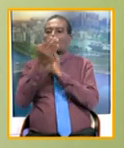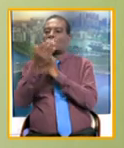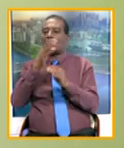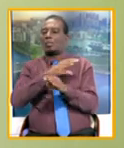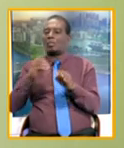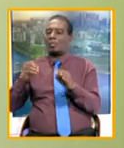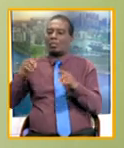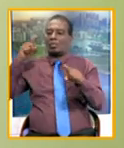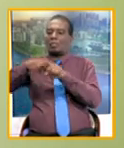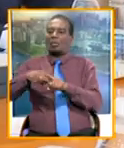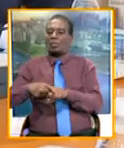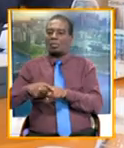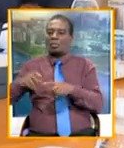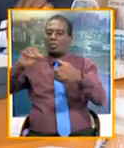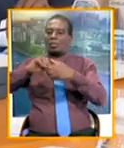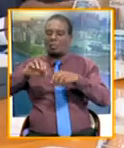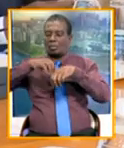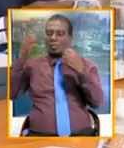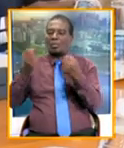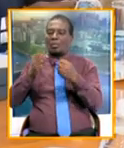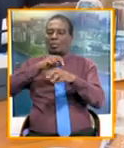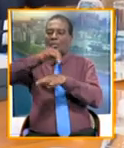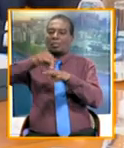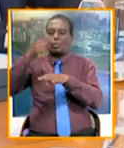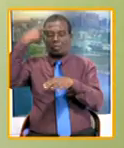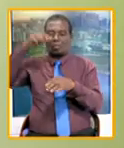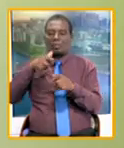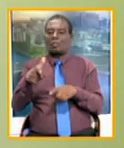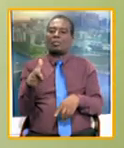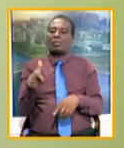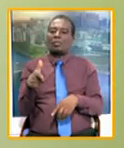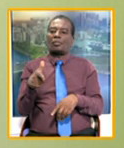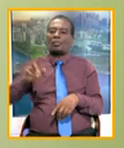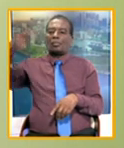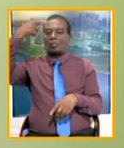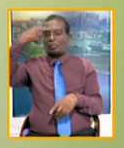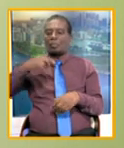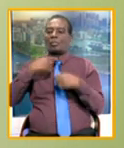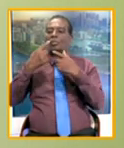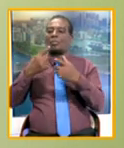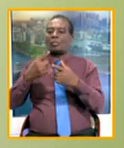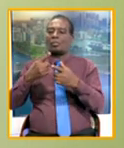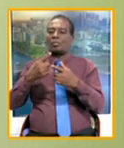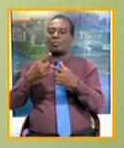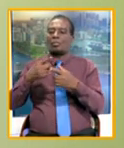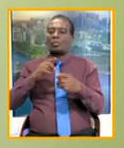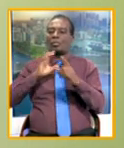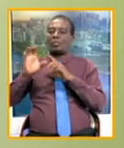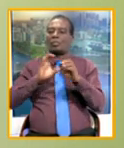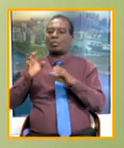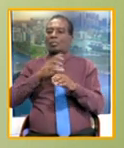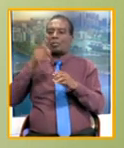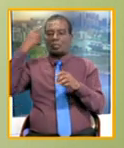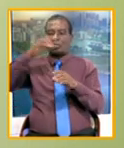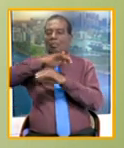de la cohésion nationale et de la paix ». À cette occasion, le gouvernement renouvelle son invitation à l'endroit